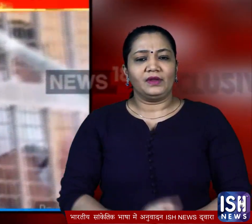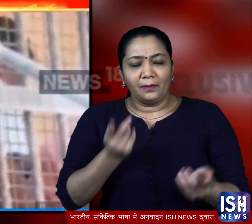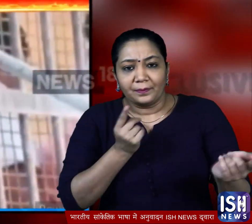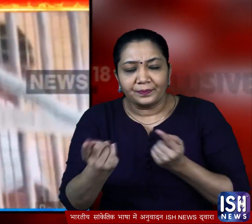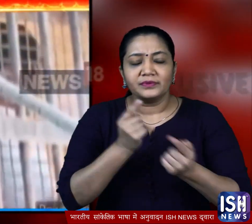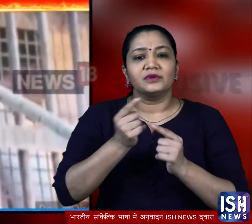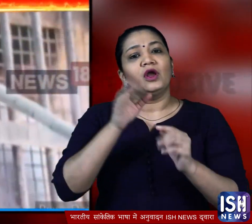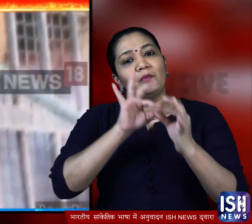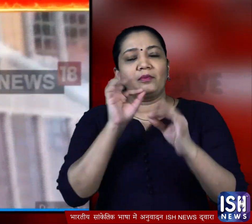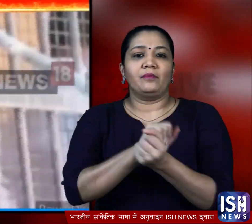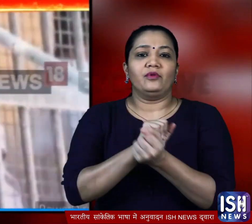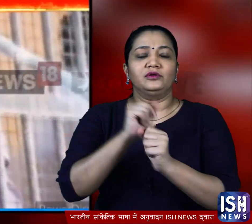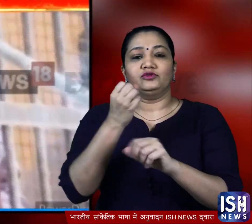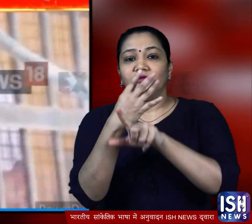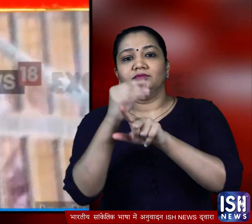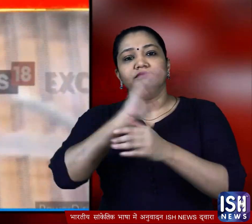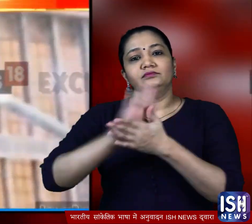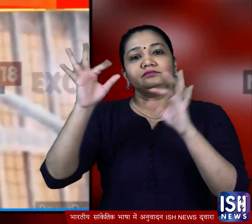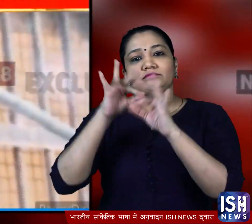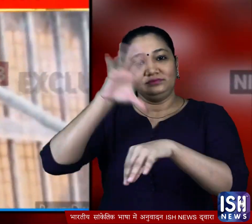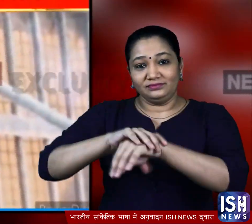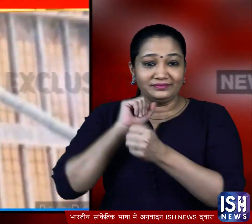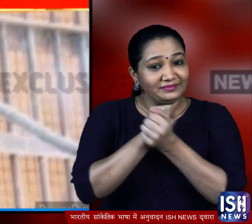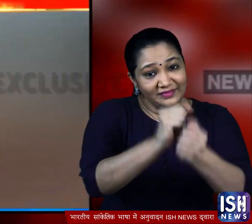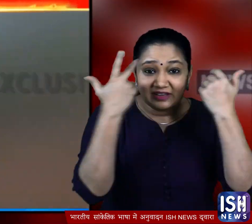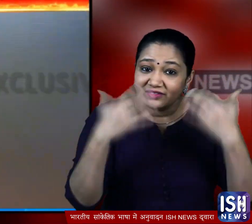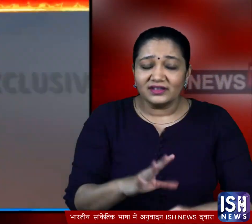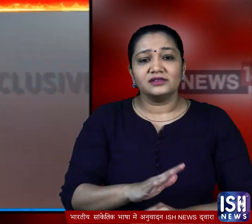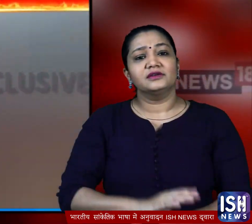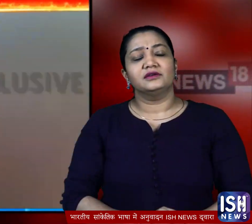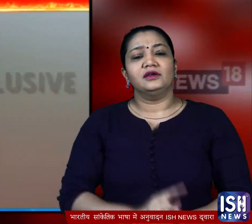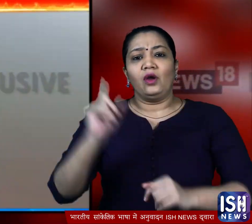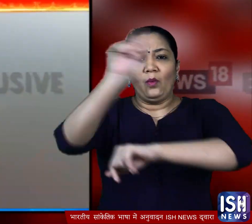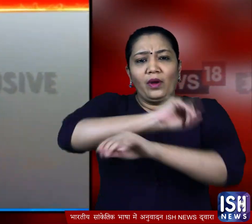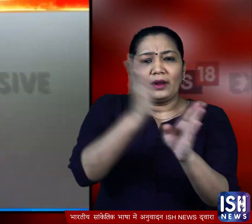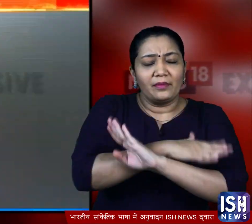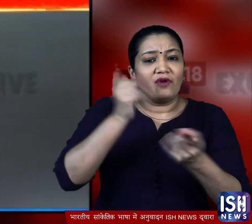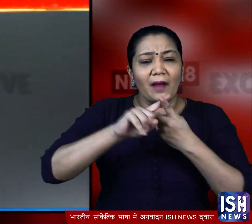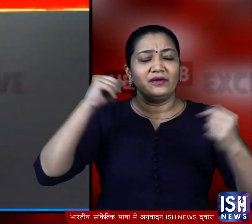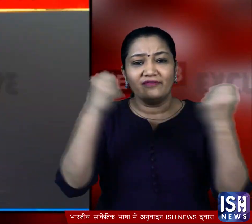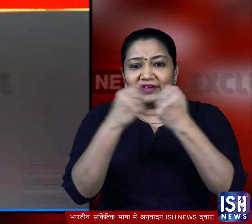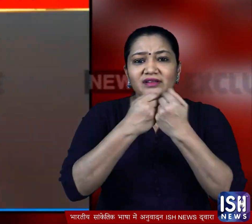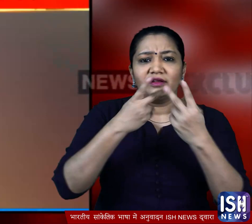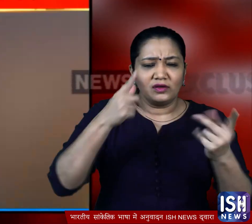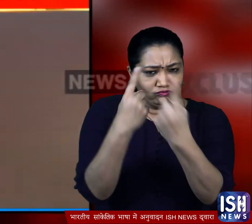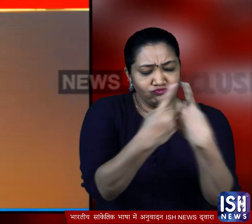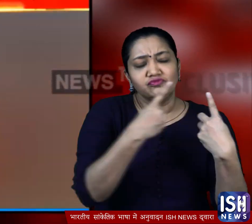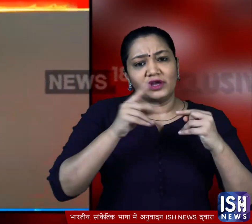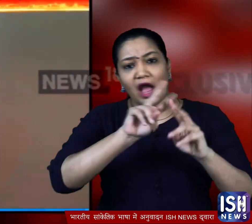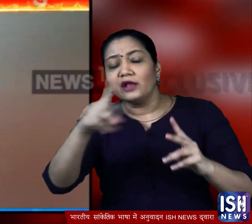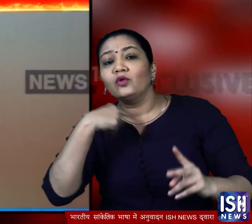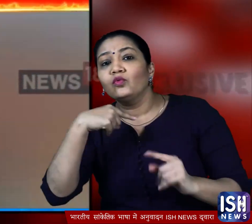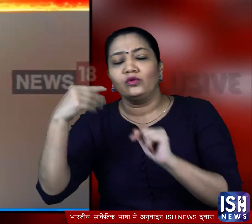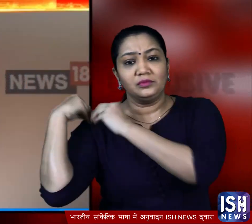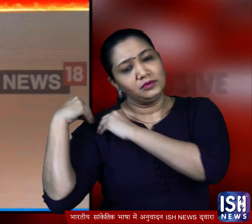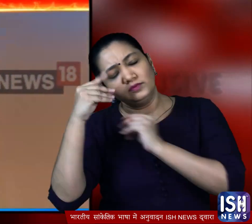जिनको भड़काने के आरोप में ही मुंबई पुलिस ने यूट्यूबर हिंदुस्तानी भाऊ को गिरफ्तार किया और बताया कि एक दिन पहले हुई हिंसा के वीडियो की पड़ताल कर